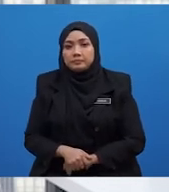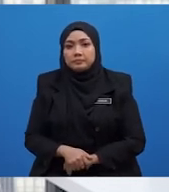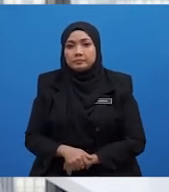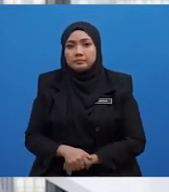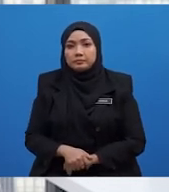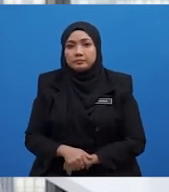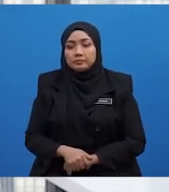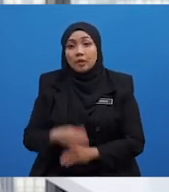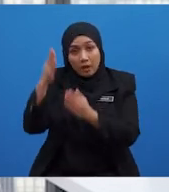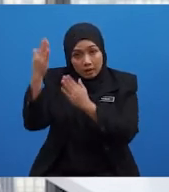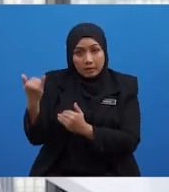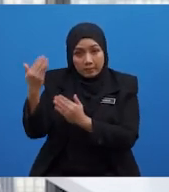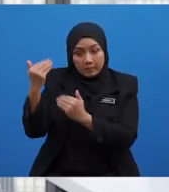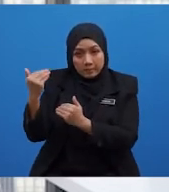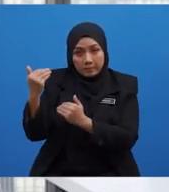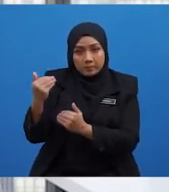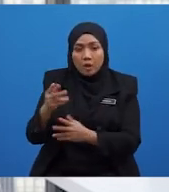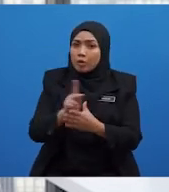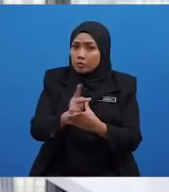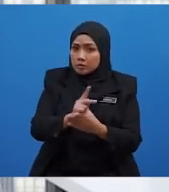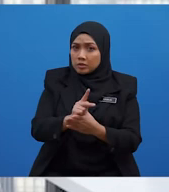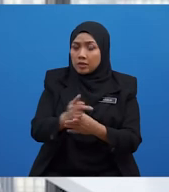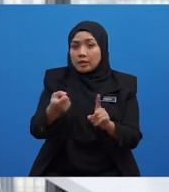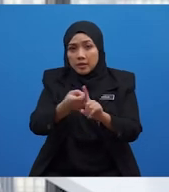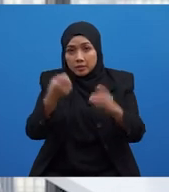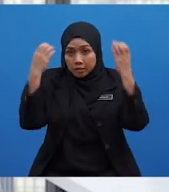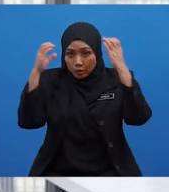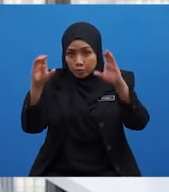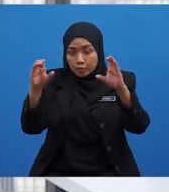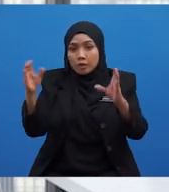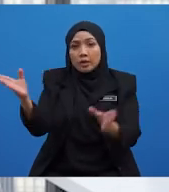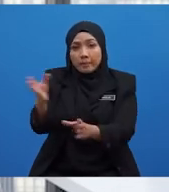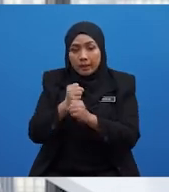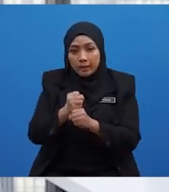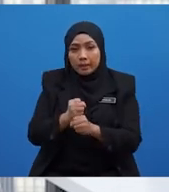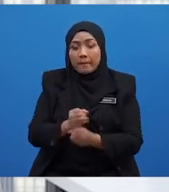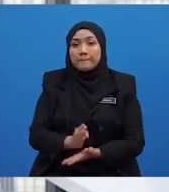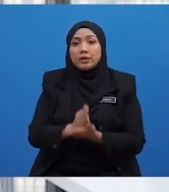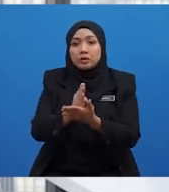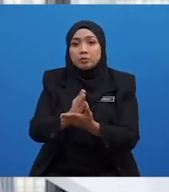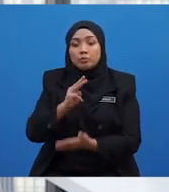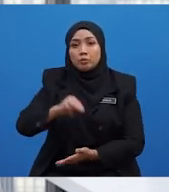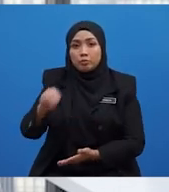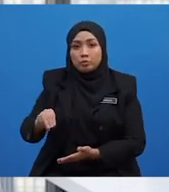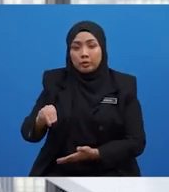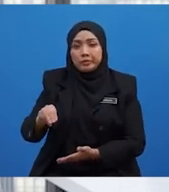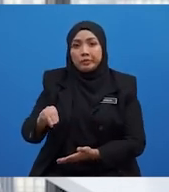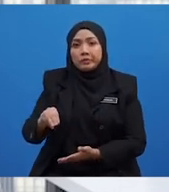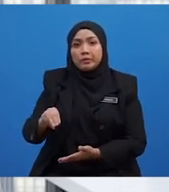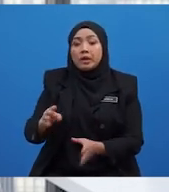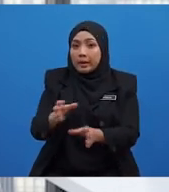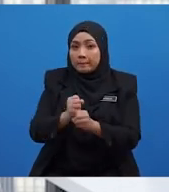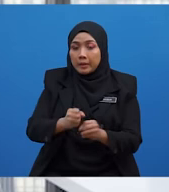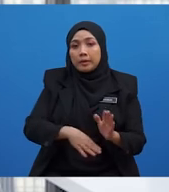ini. Diharapkan perkongsian dari cikgu ini dapat membantu murid-murid semua agar